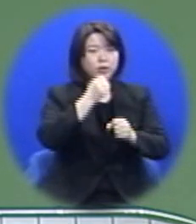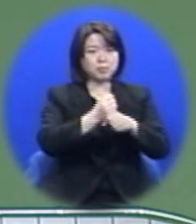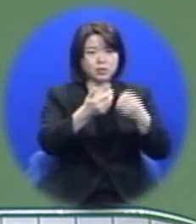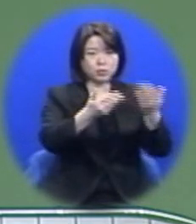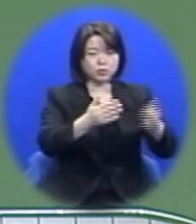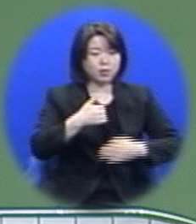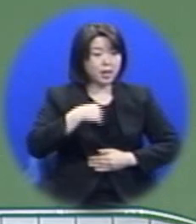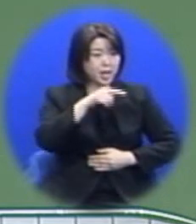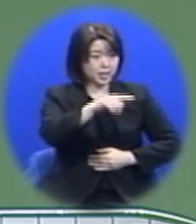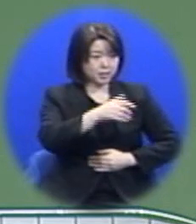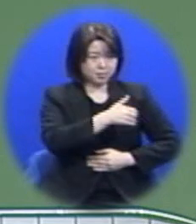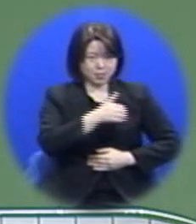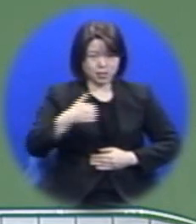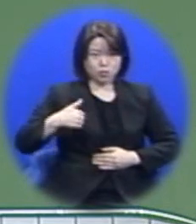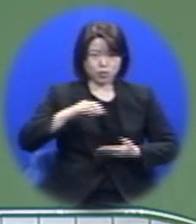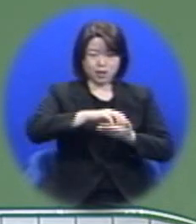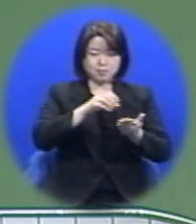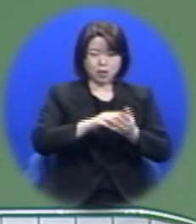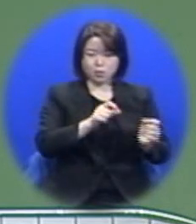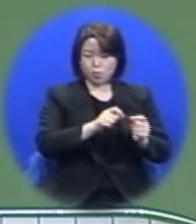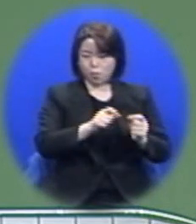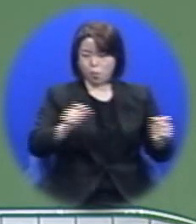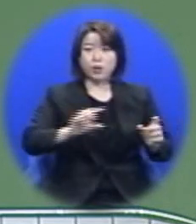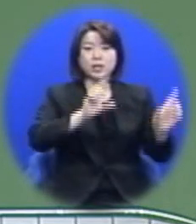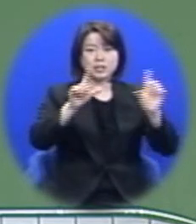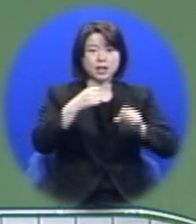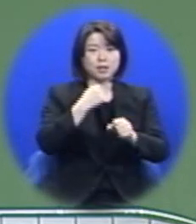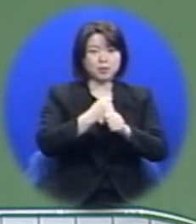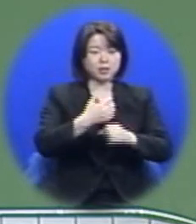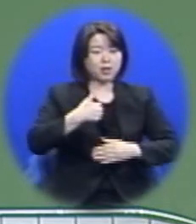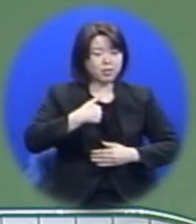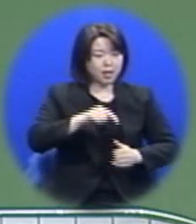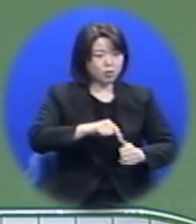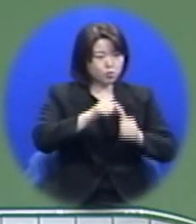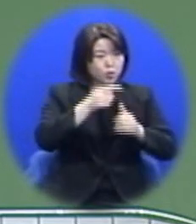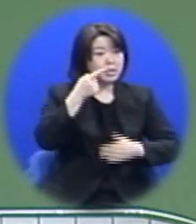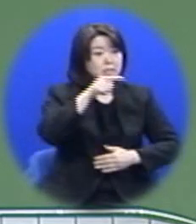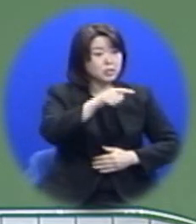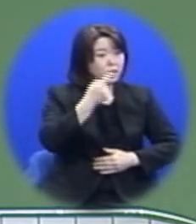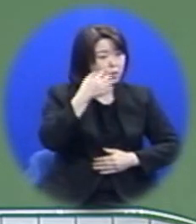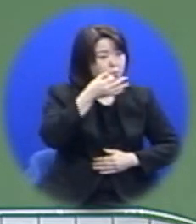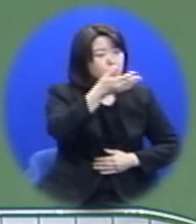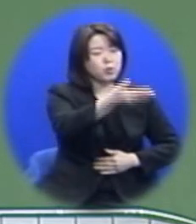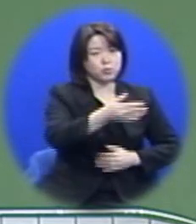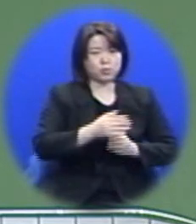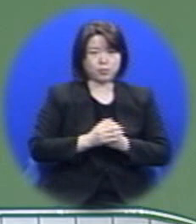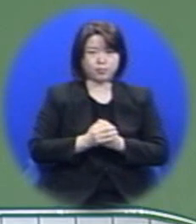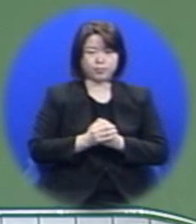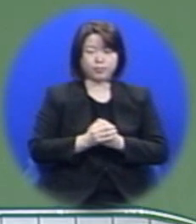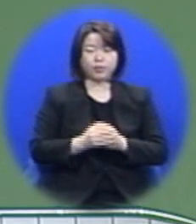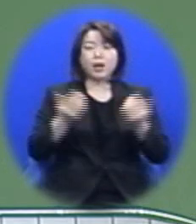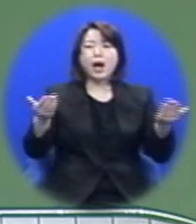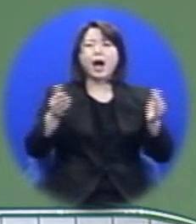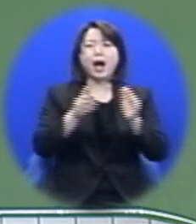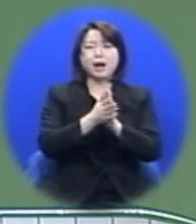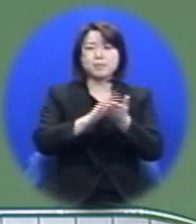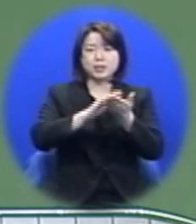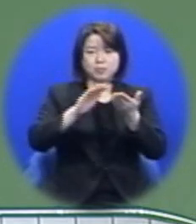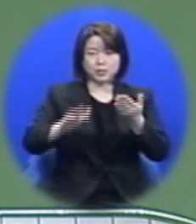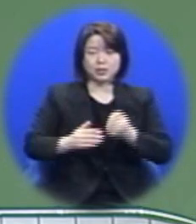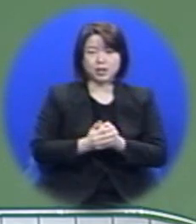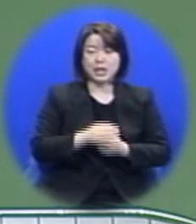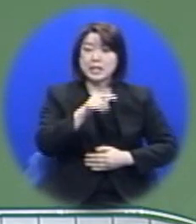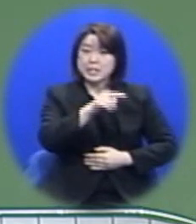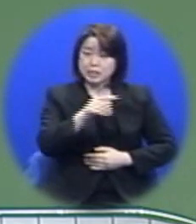내가 그를 만족할 만큼 오래 살도록 하고 내 구원을 그에게 보여주겠다. 아멘입니다.